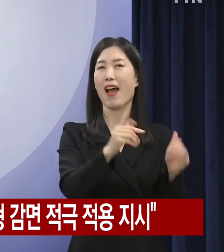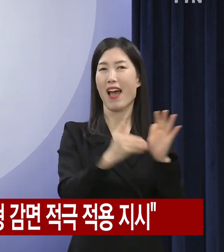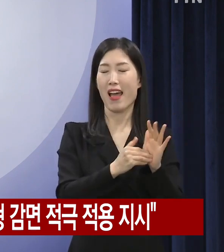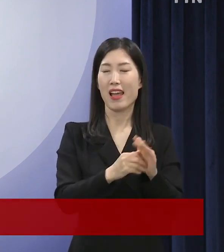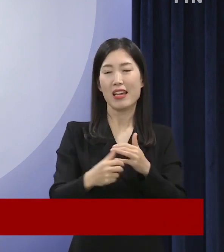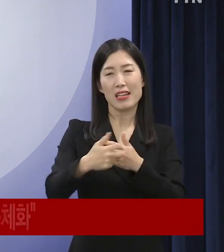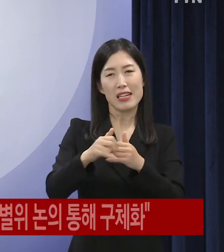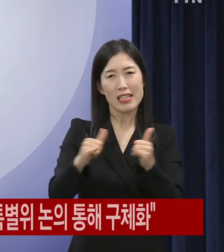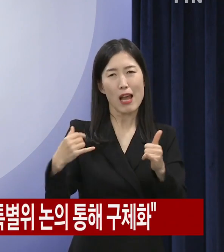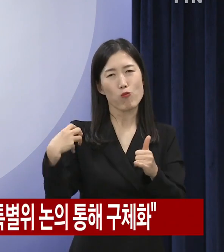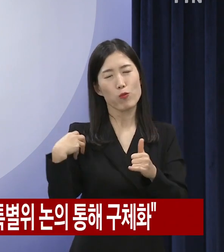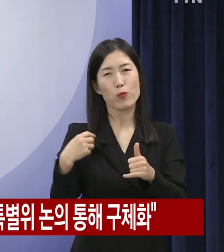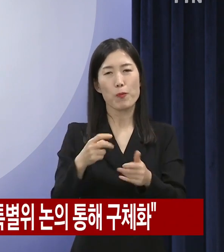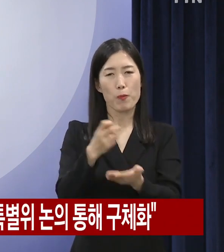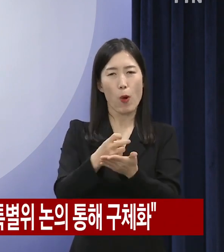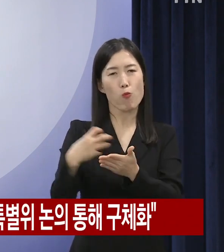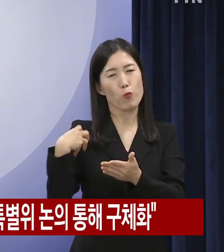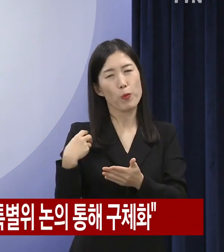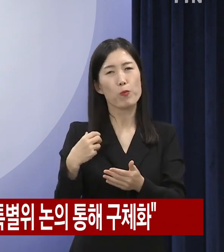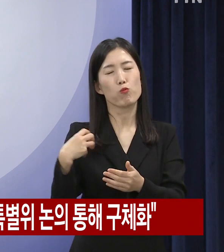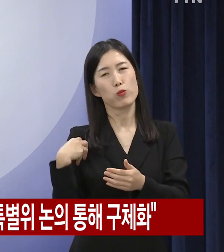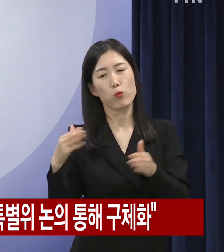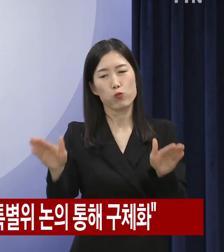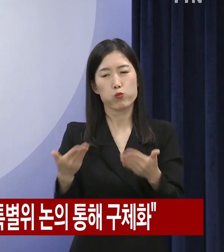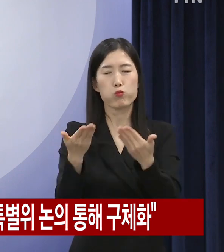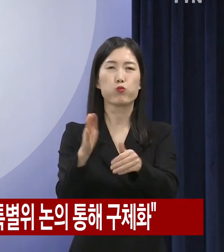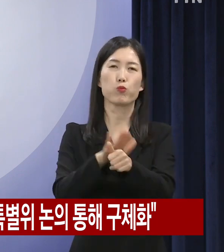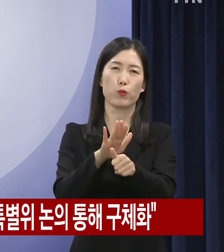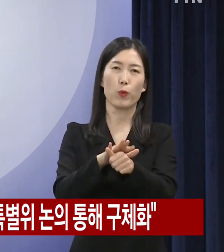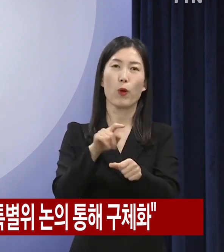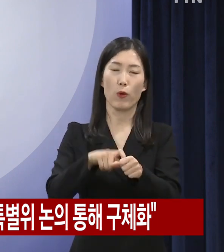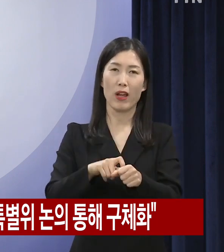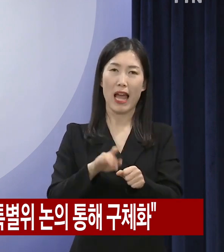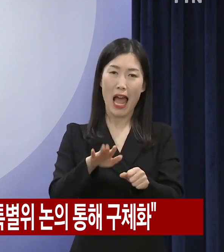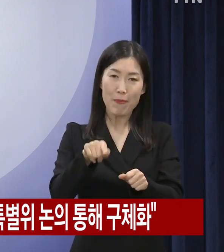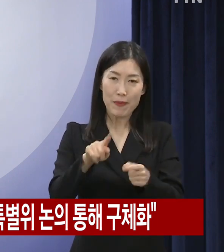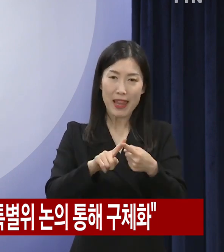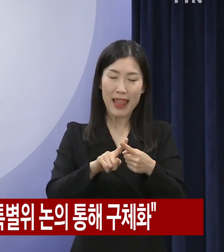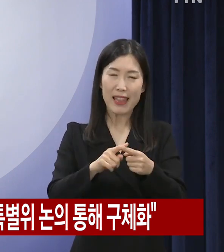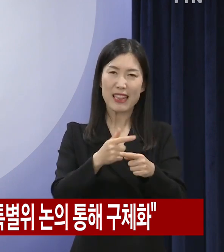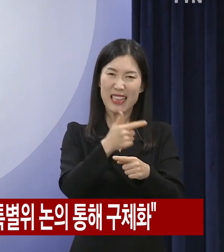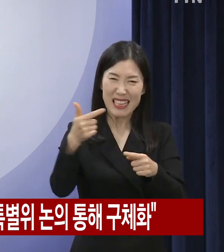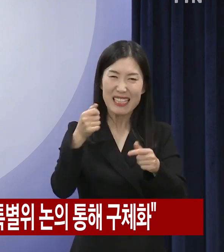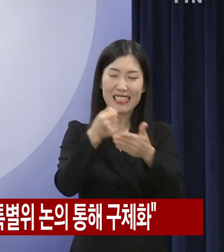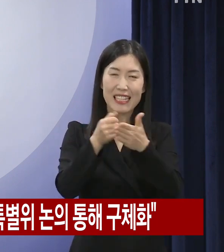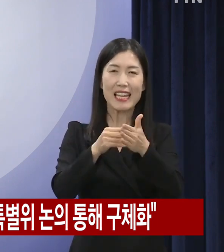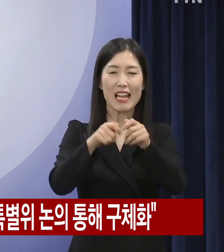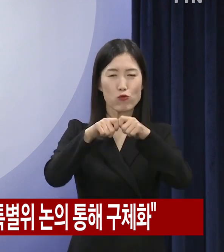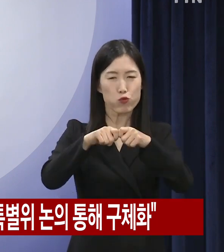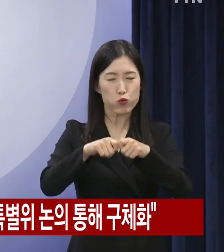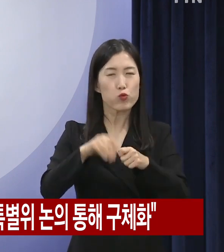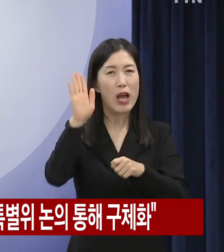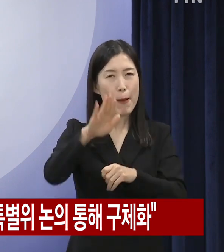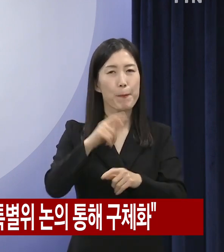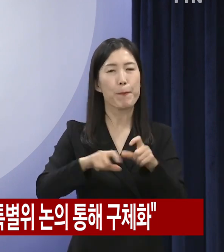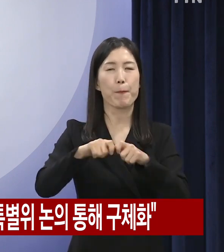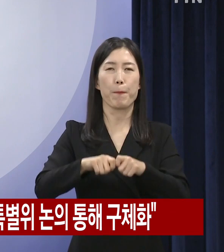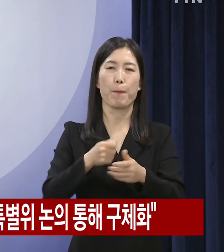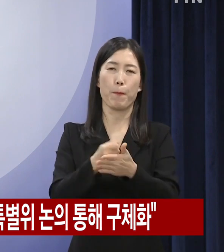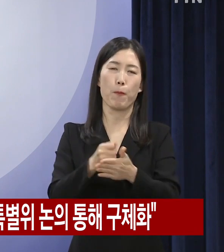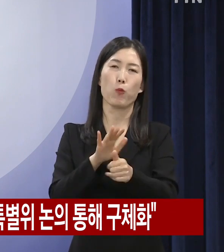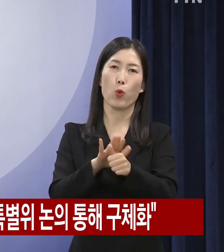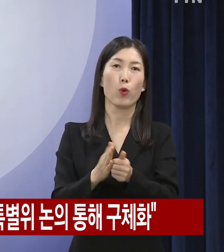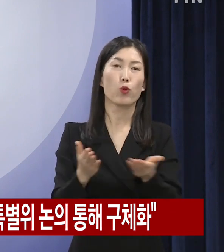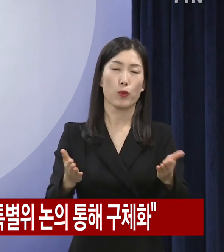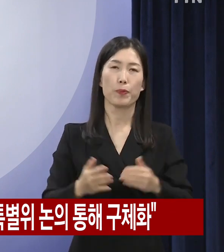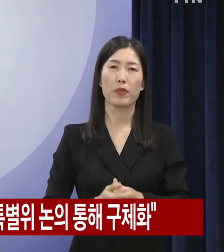추진하고 의료개혁 특별위원회 논의를 통해 구체화해 나가겠습니다. 정부는 어떠한 사안에